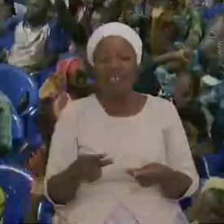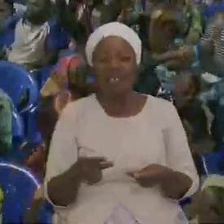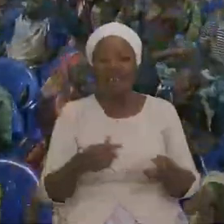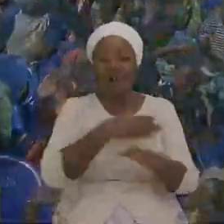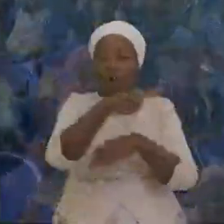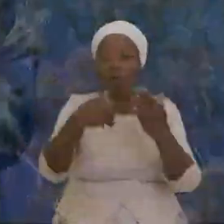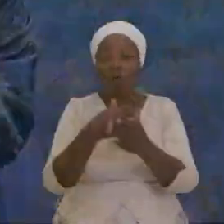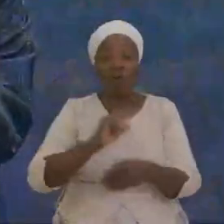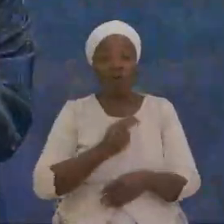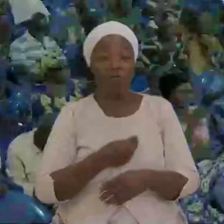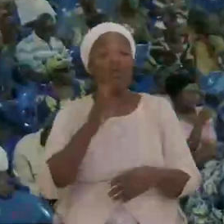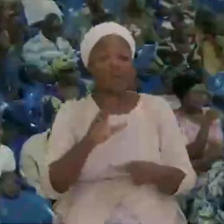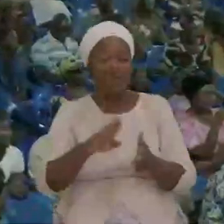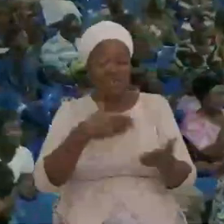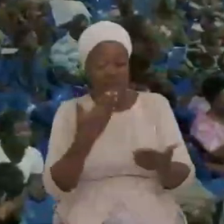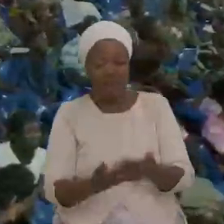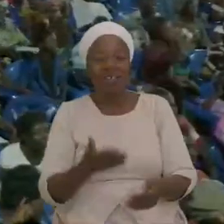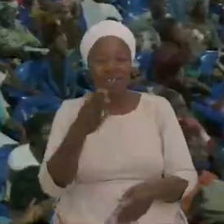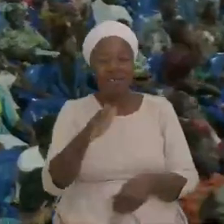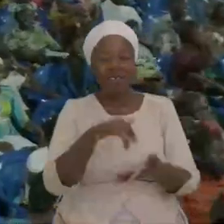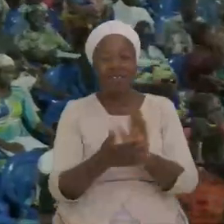Nous tous, nous allons atteindre là-bas.